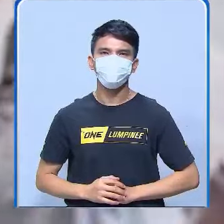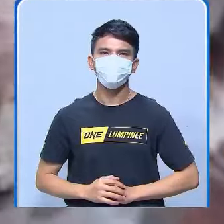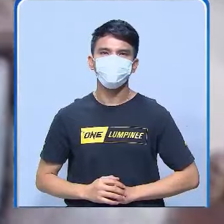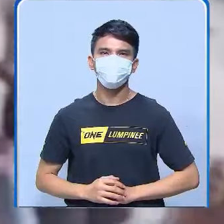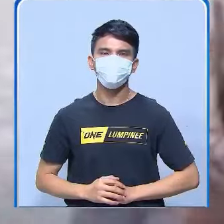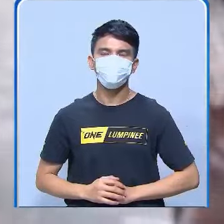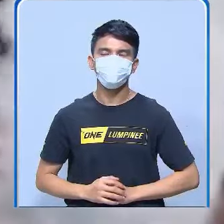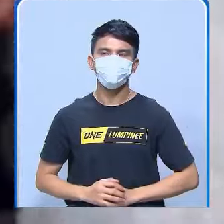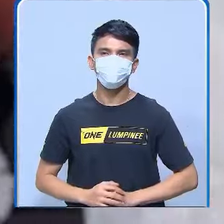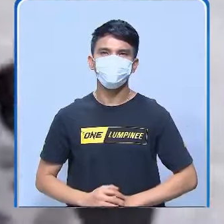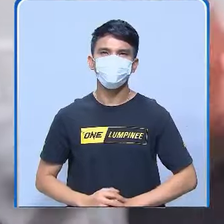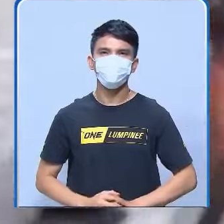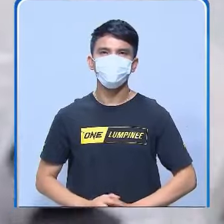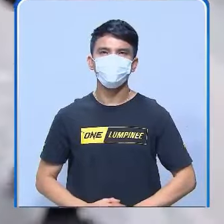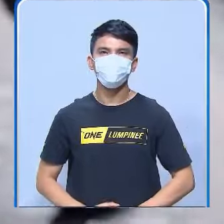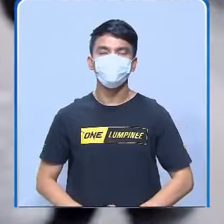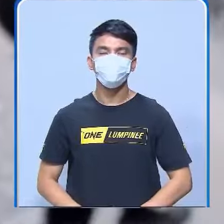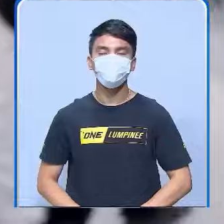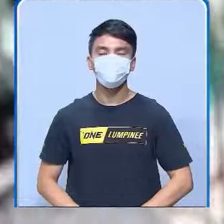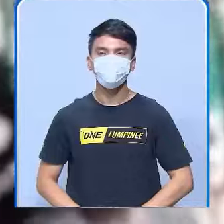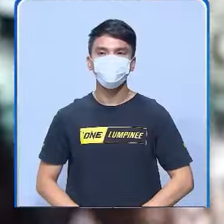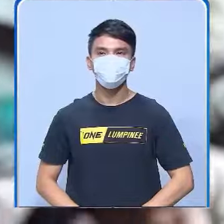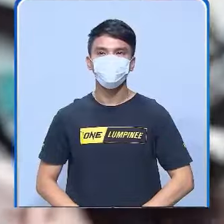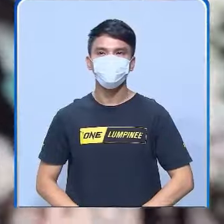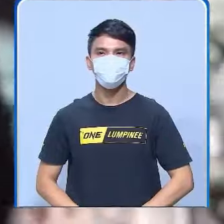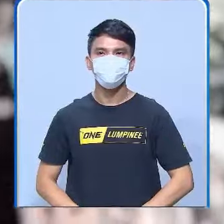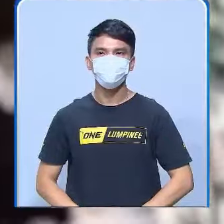ดังมากมันดังอยู่ๆๆเห